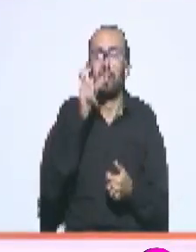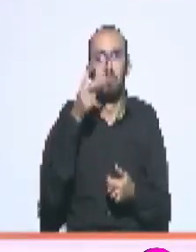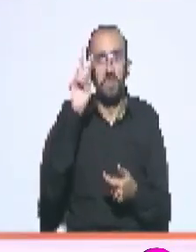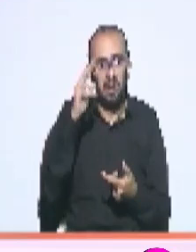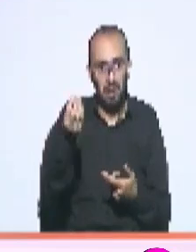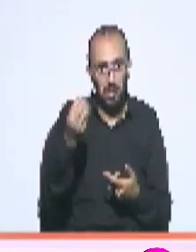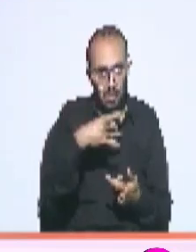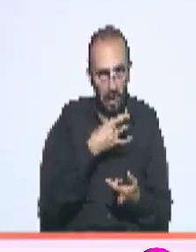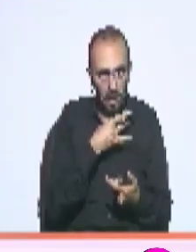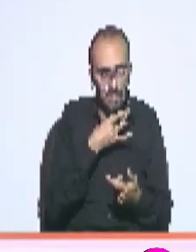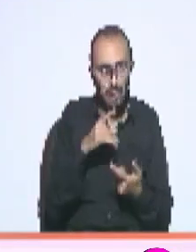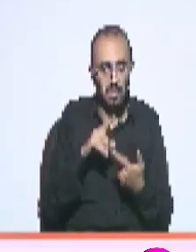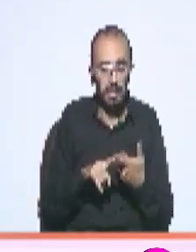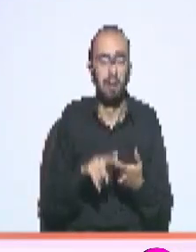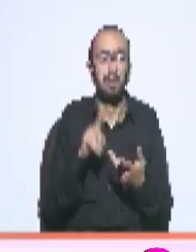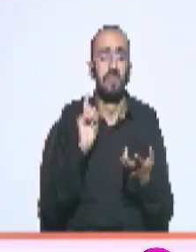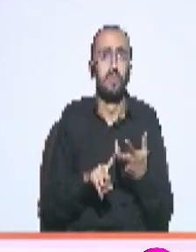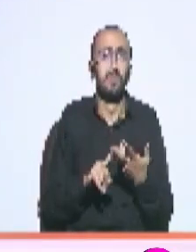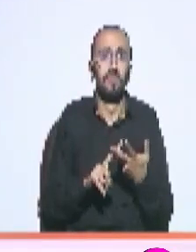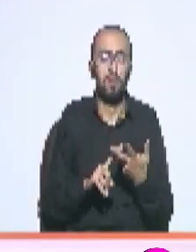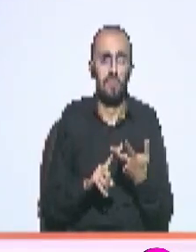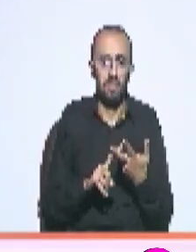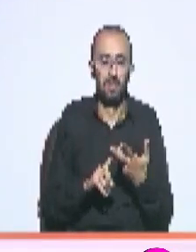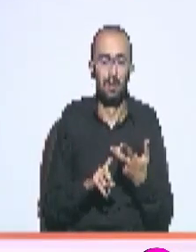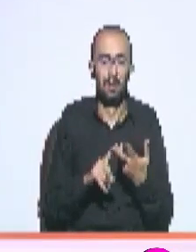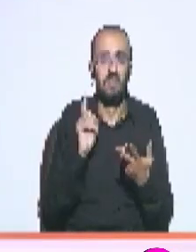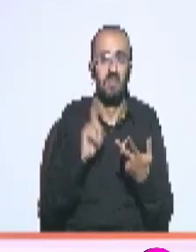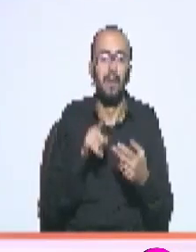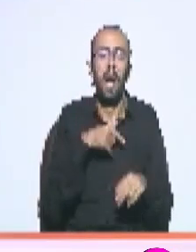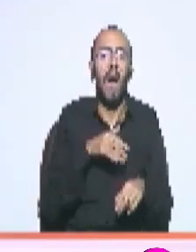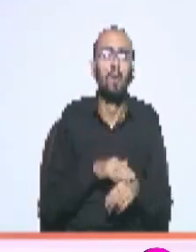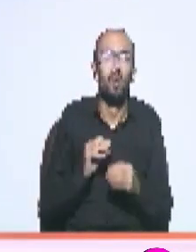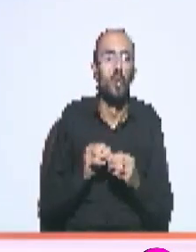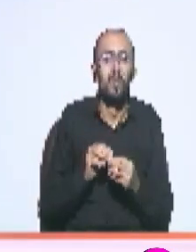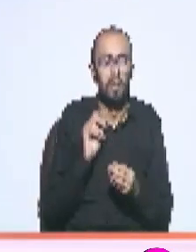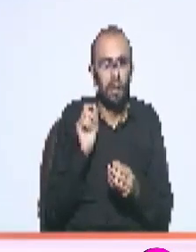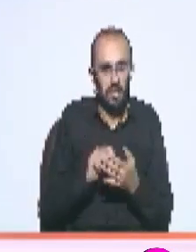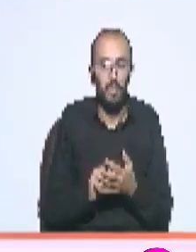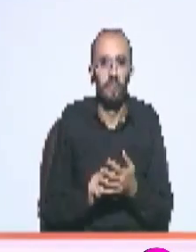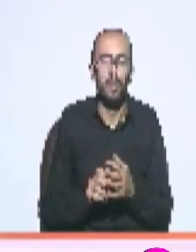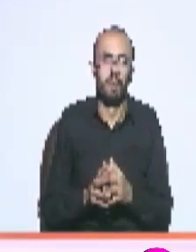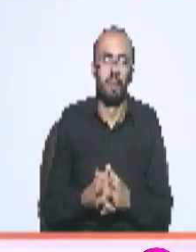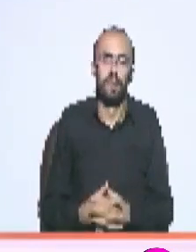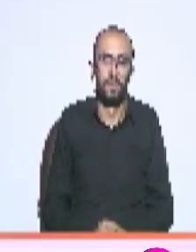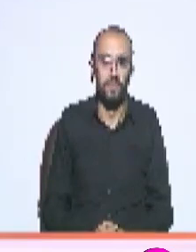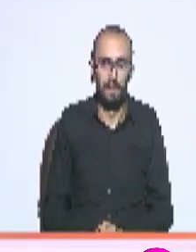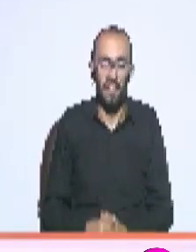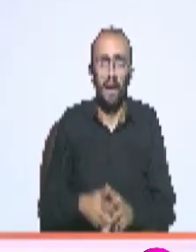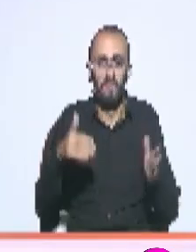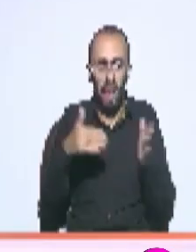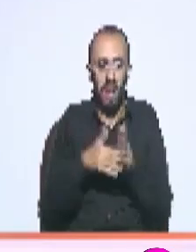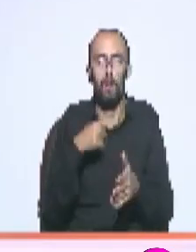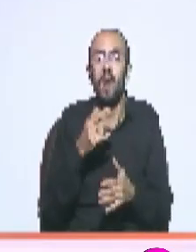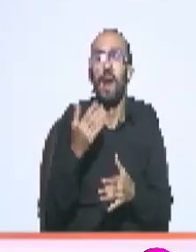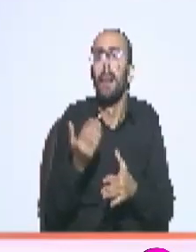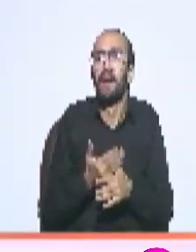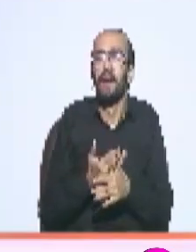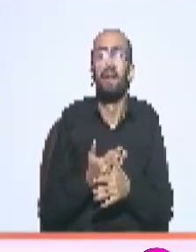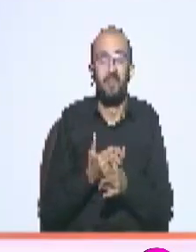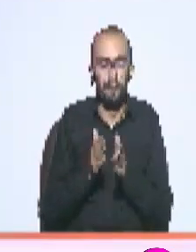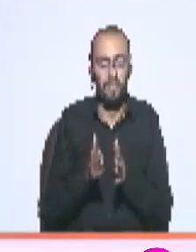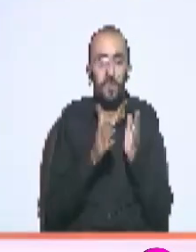الاشخاص اللي كانوا موجودين ابطال العمل حسيتيه وانا حسيت بايه وليه بقى طبعا بنقول ليه وطب والتصحيح